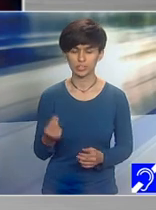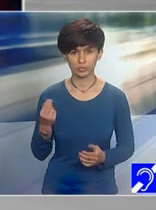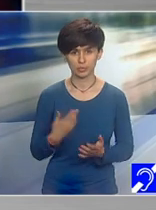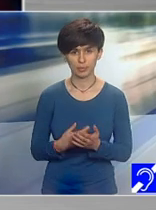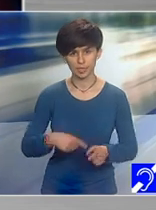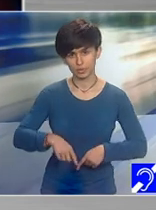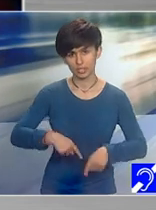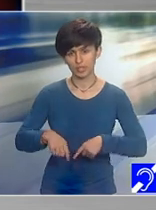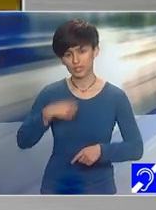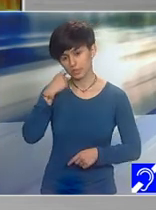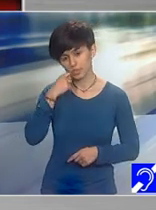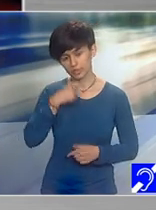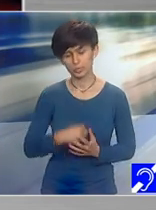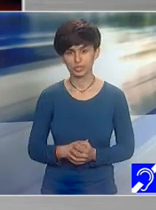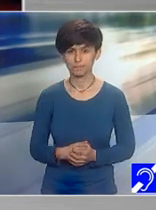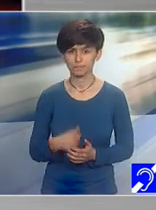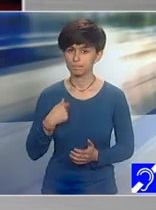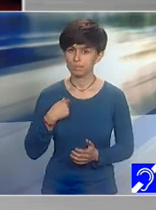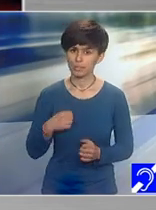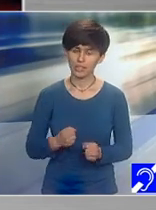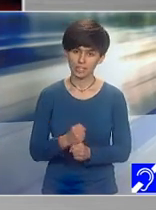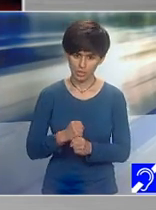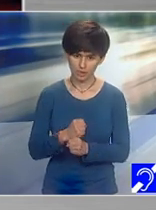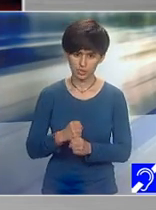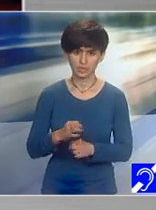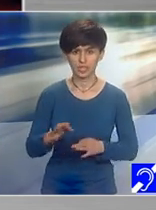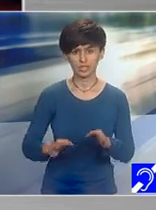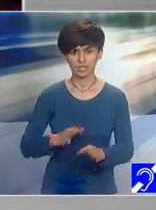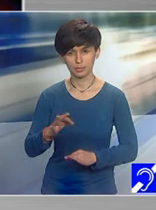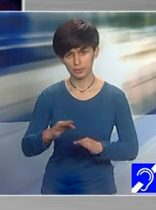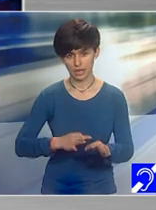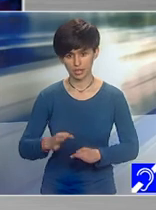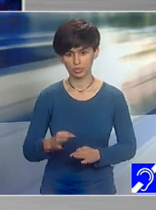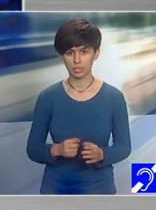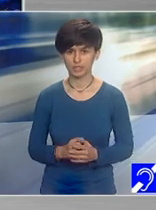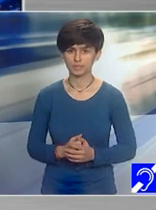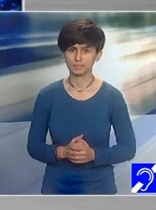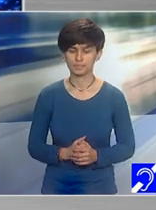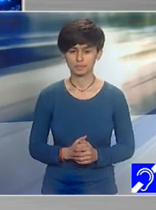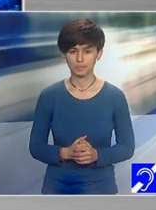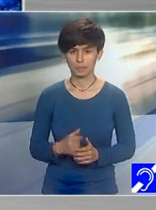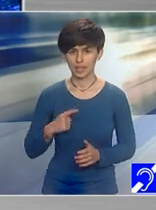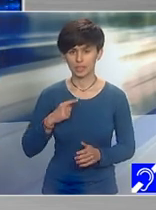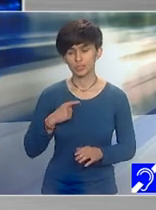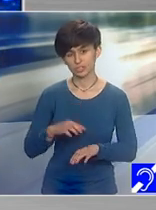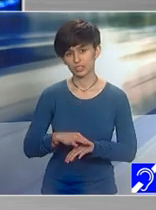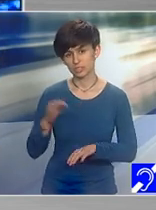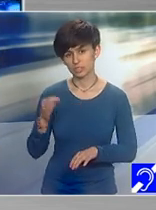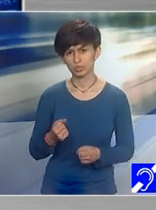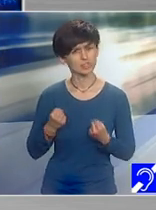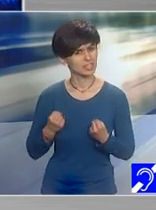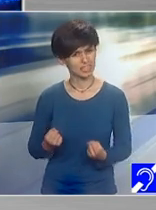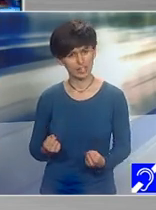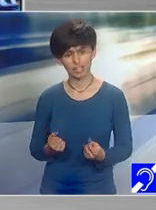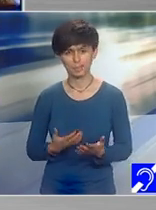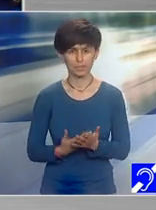pe care l-am citit, l-am studiat. De ce nu s-a pus în aplicare acest plan de mobilitate durabilă? Într-adevăr, ar fi niște soluții dure, dificile, pentru